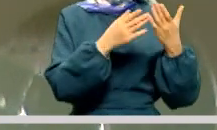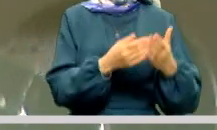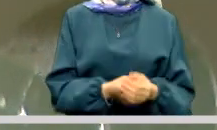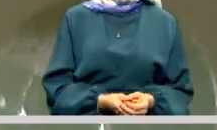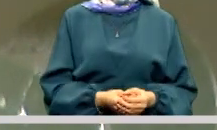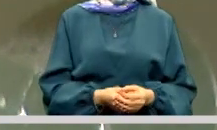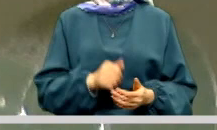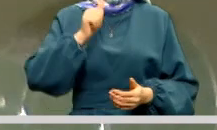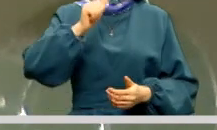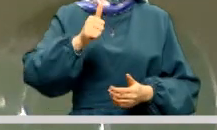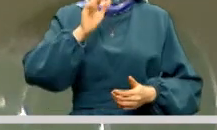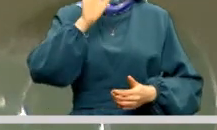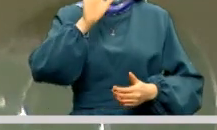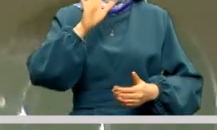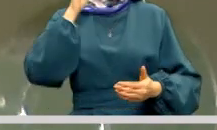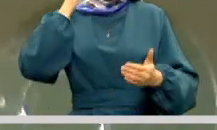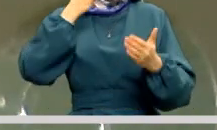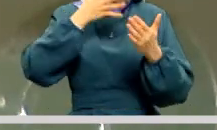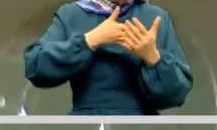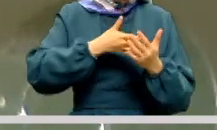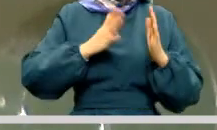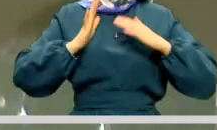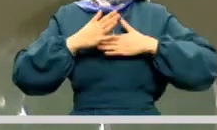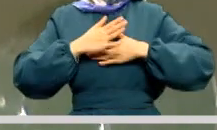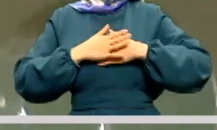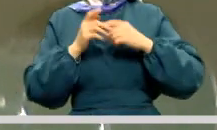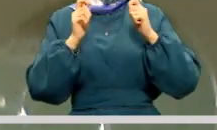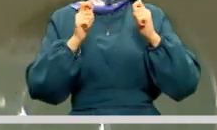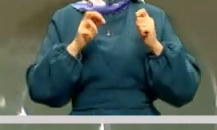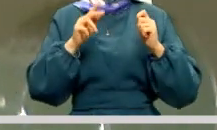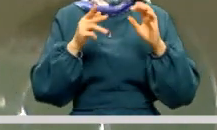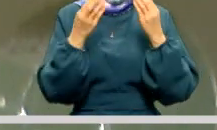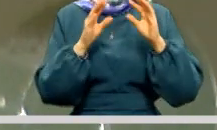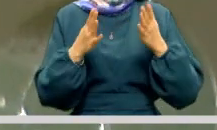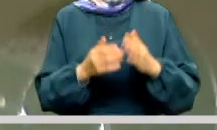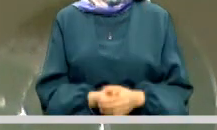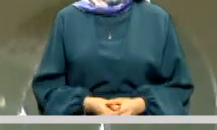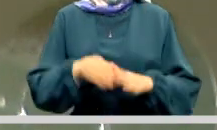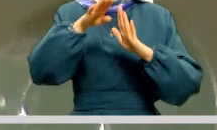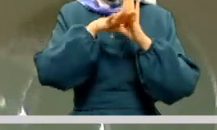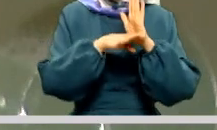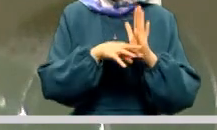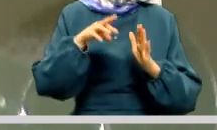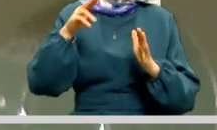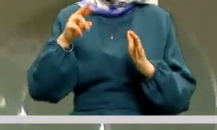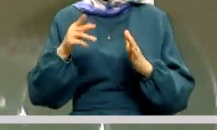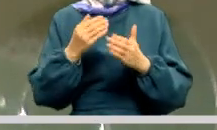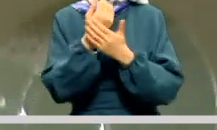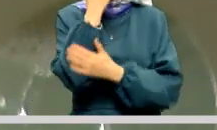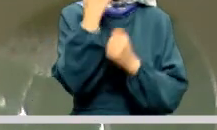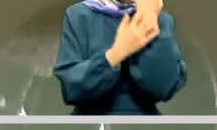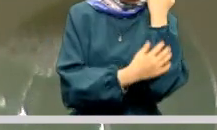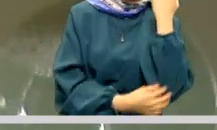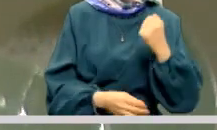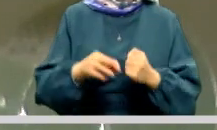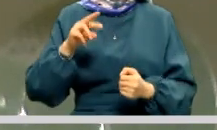namaz kılmayan için hakikaten zor gelebilir ilk söylediğinizde ilk başladığınızda tüm o kurallar ve benzeri işte abdesti şuydu